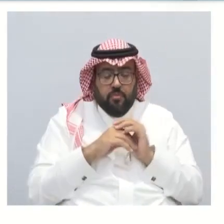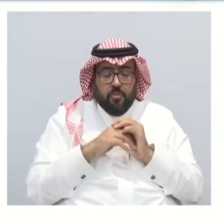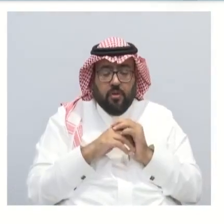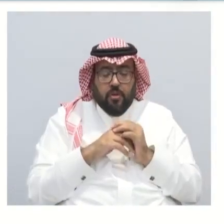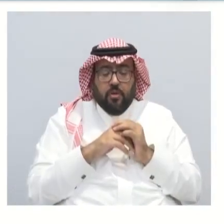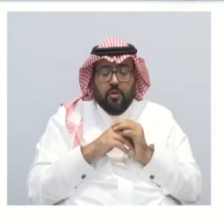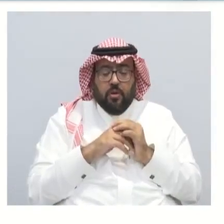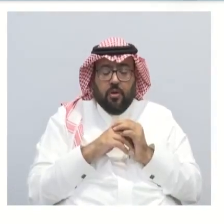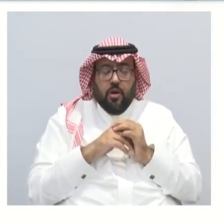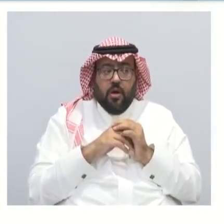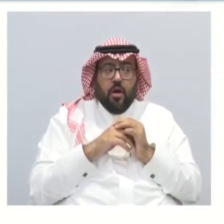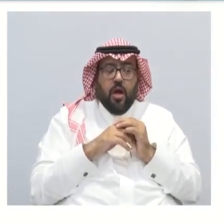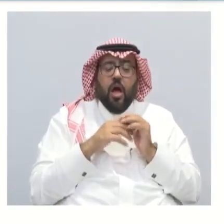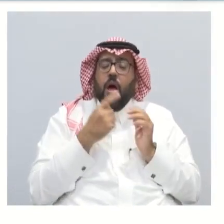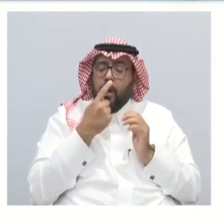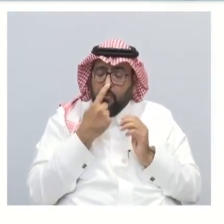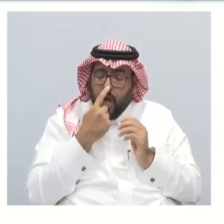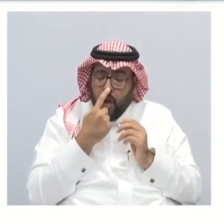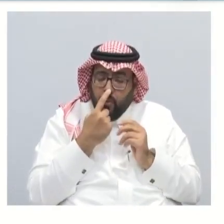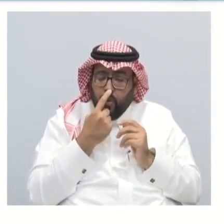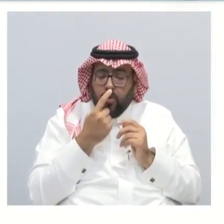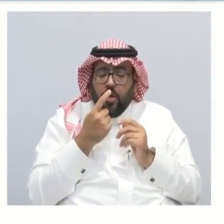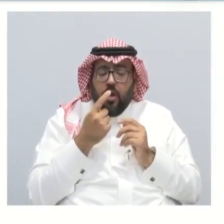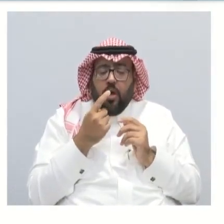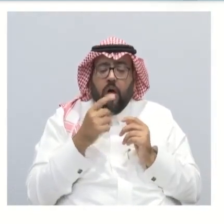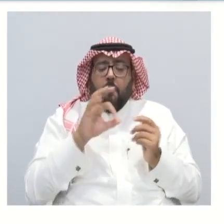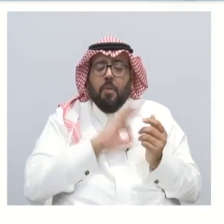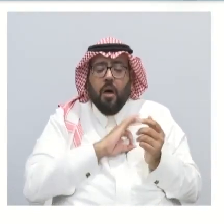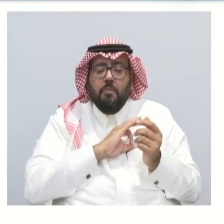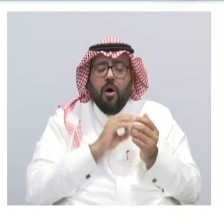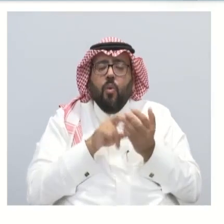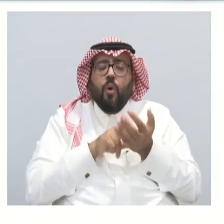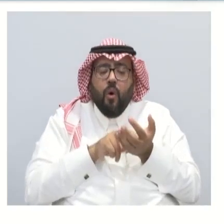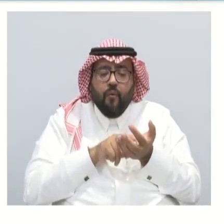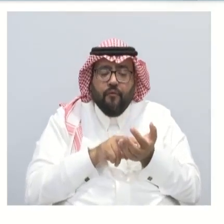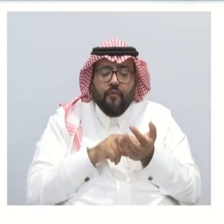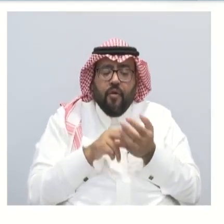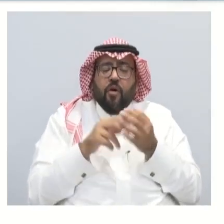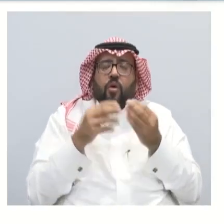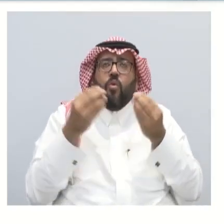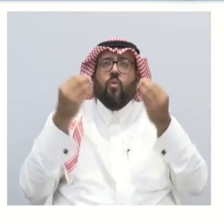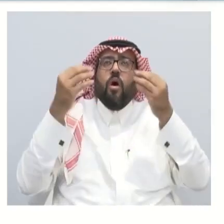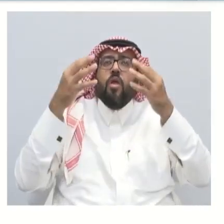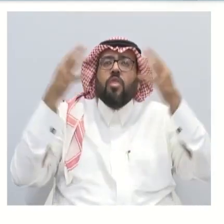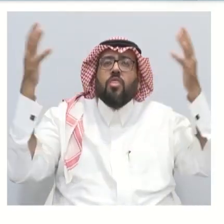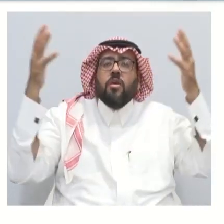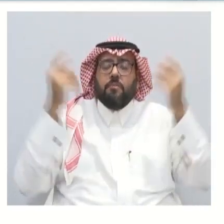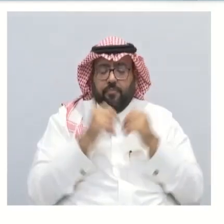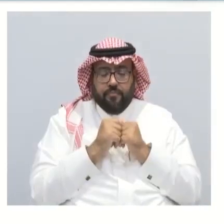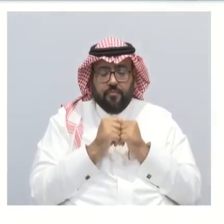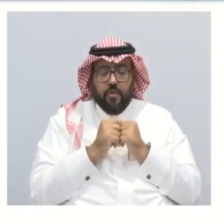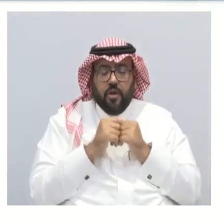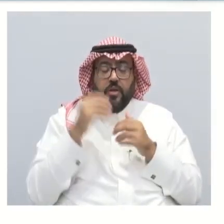المعبود محبه ورجاء وخوفا وتعظيما ماخوذه من ايش ماخوذه من اله